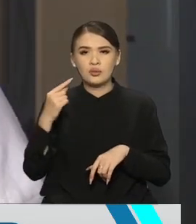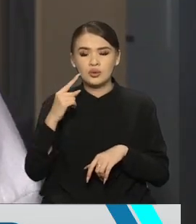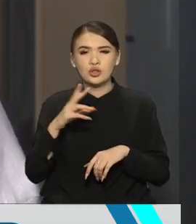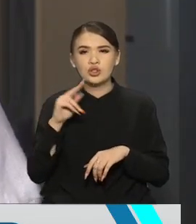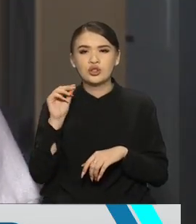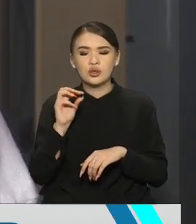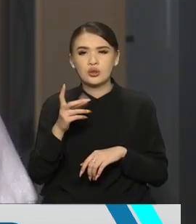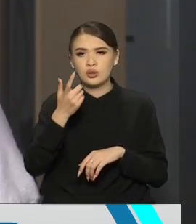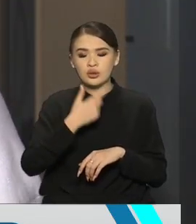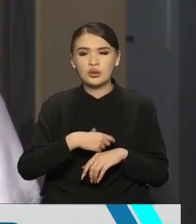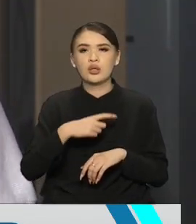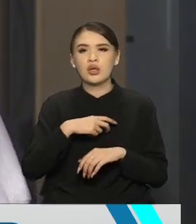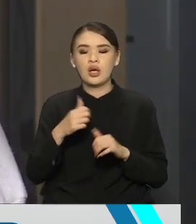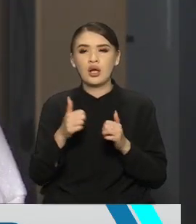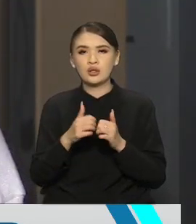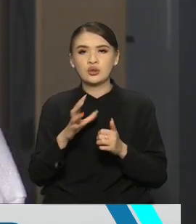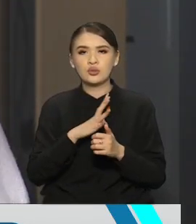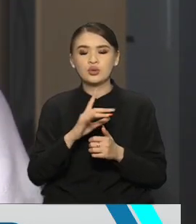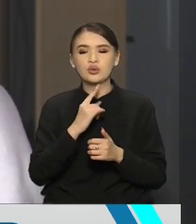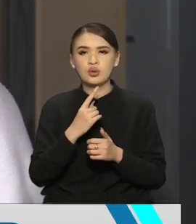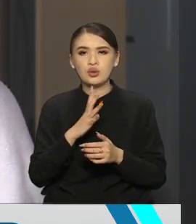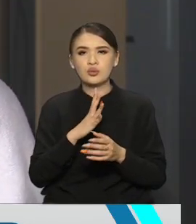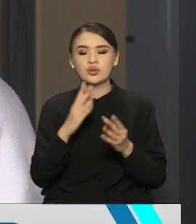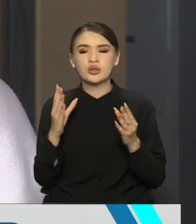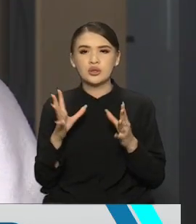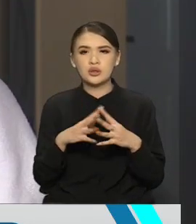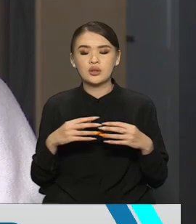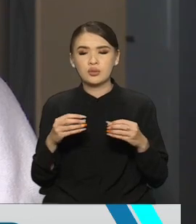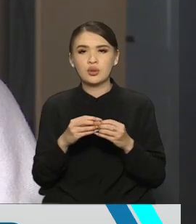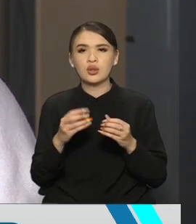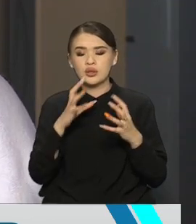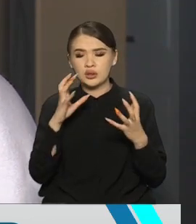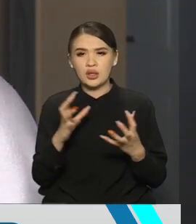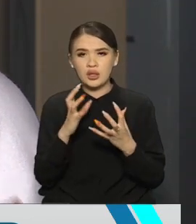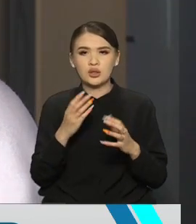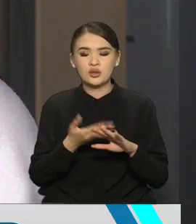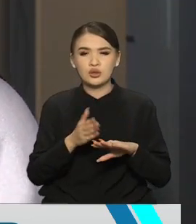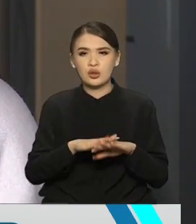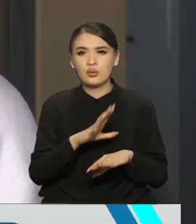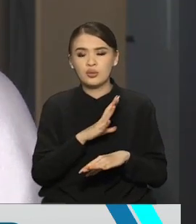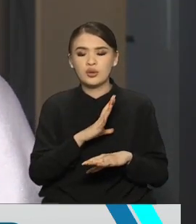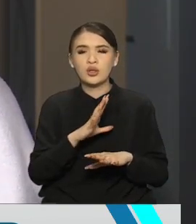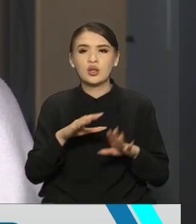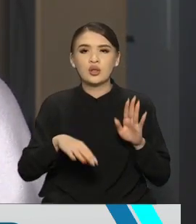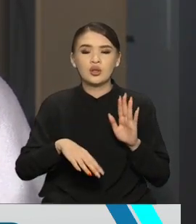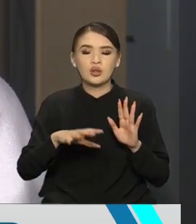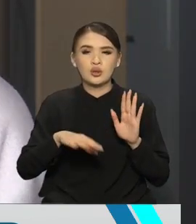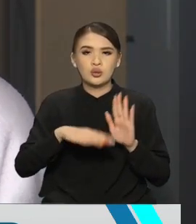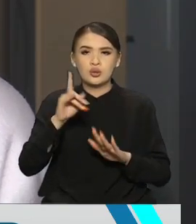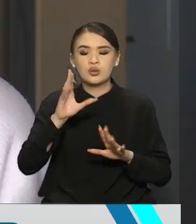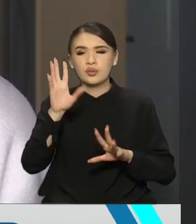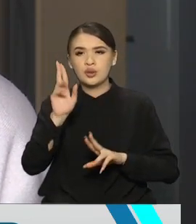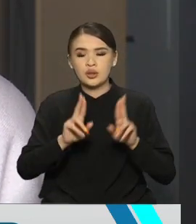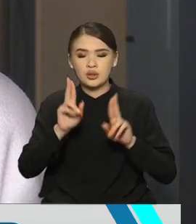партнера И в такой период очень сложно сохранить семью и что это может помочь это традиции это умение